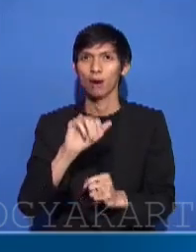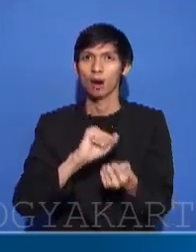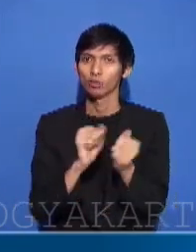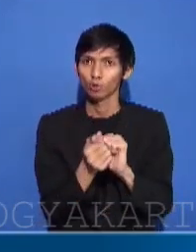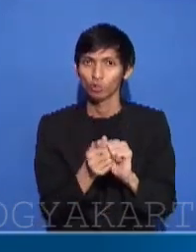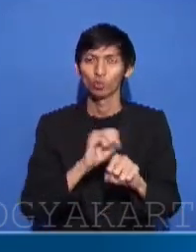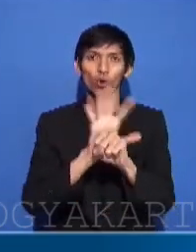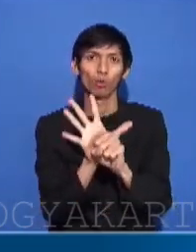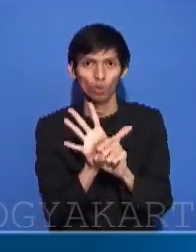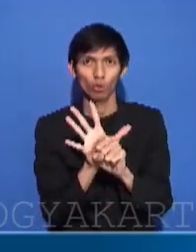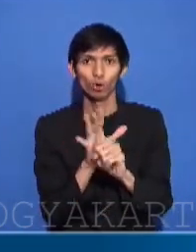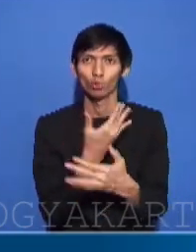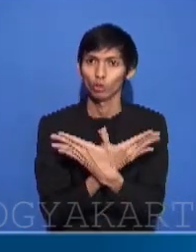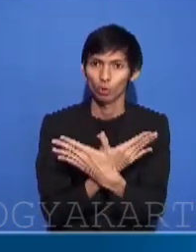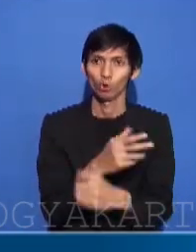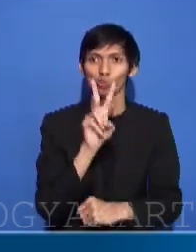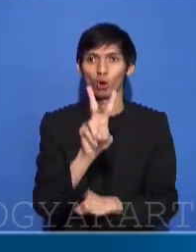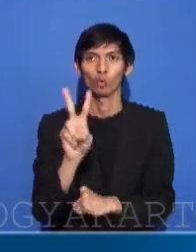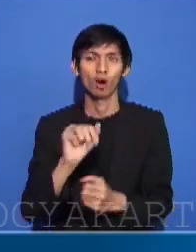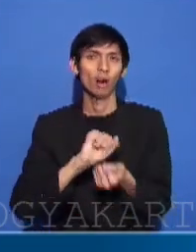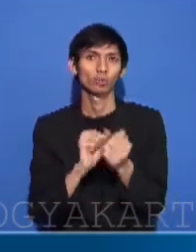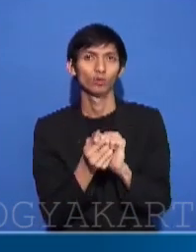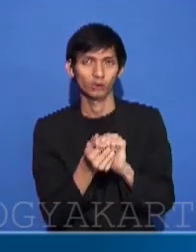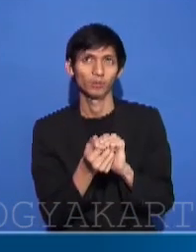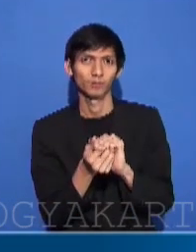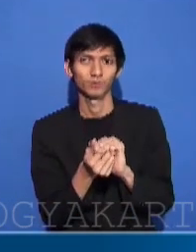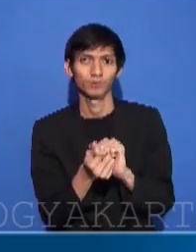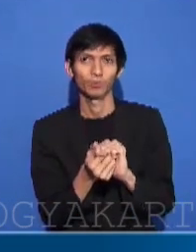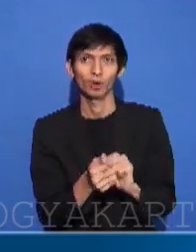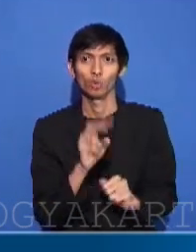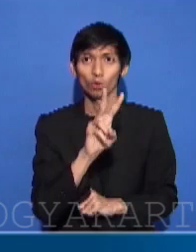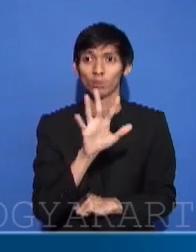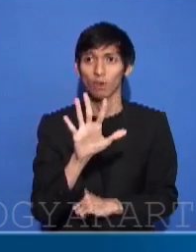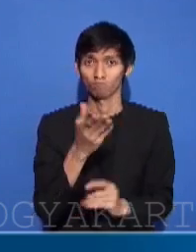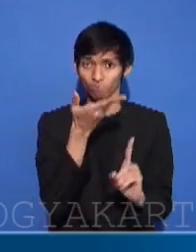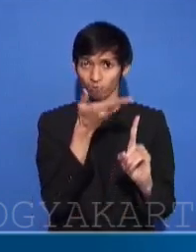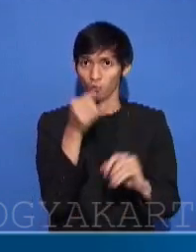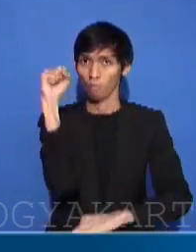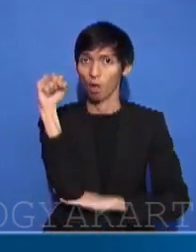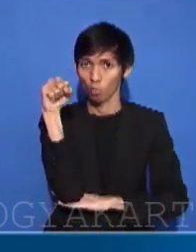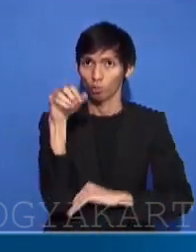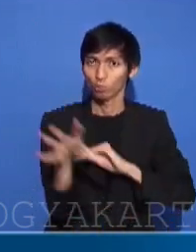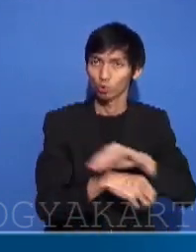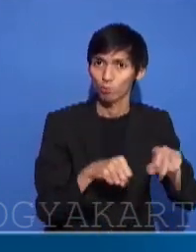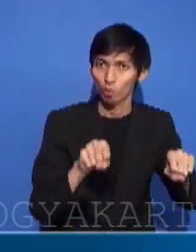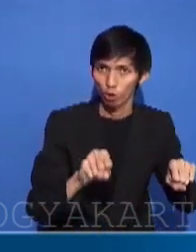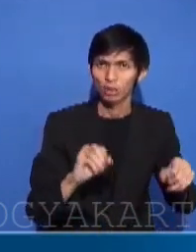Progo dan Gunung Kidul masing-masing 2 kasus. Sementara dari 29 tersangka yang ditangkap, beberapa diantaranya merupakan